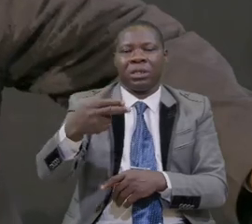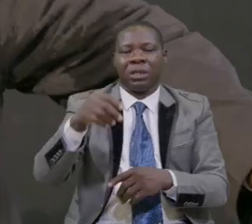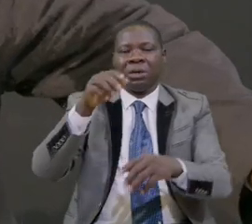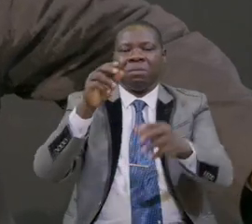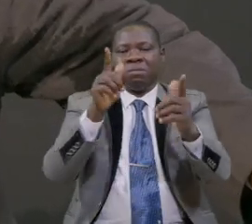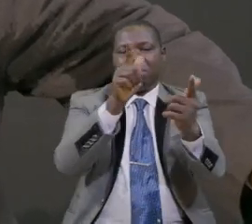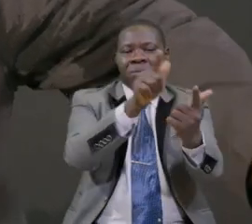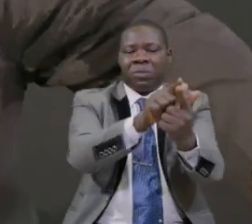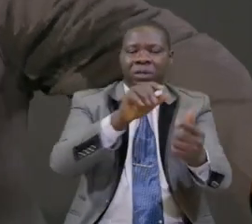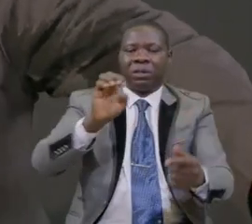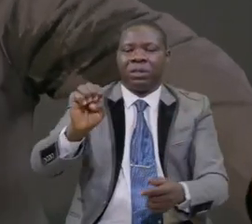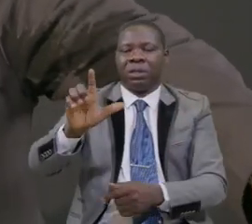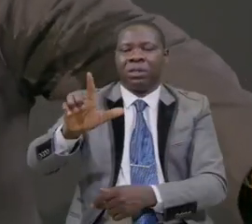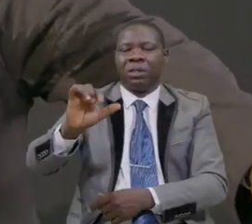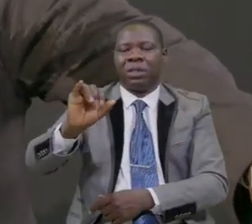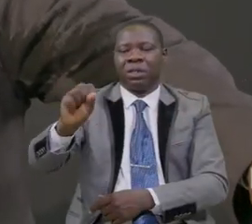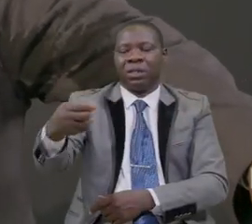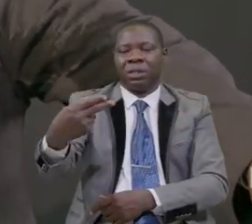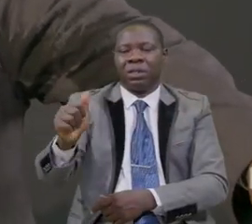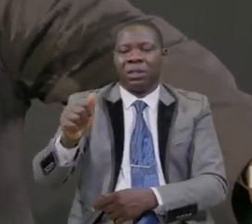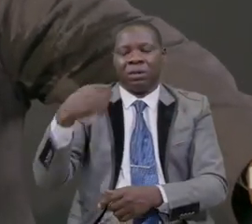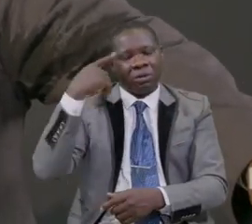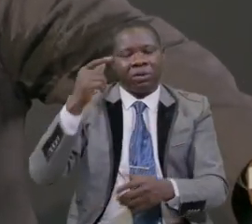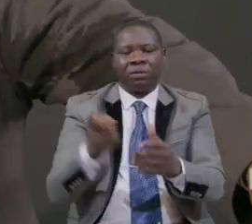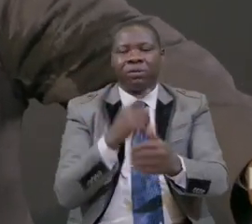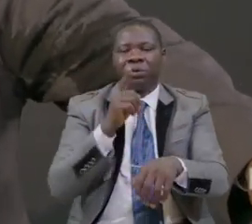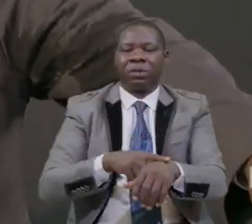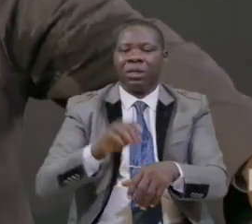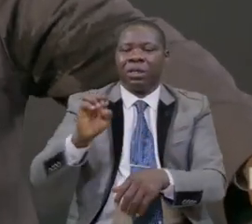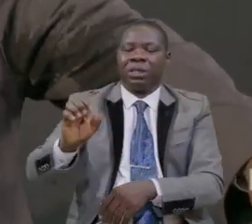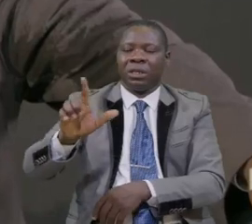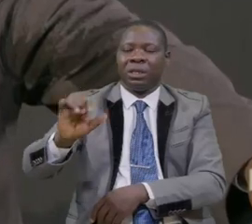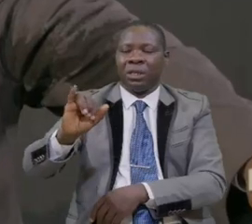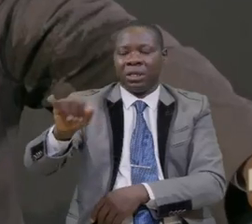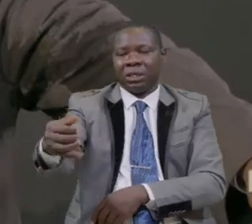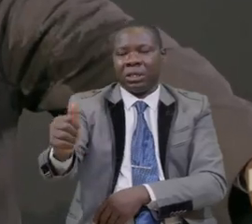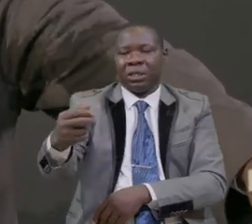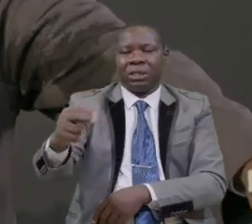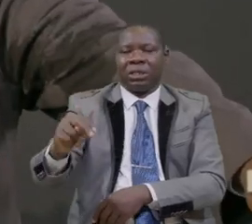la première fois, qui travaillait, il a pris son manteau et